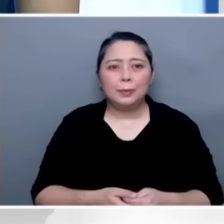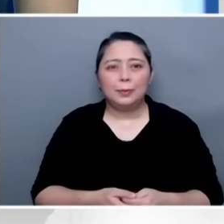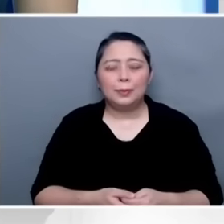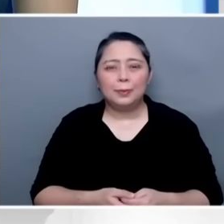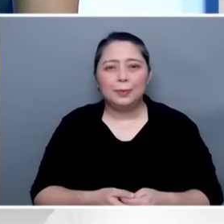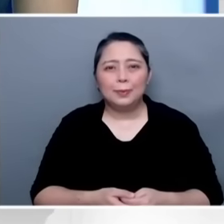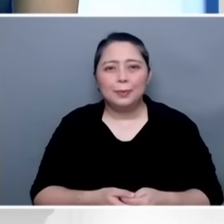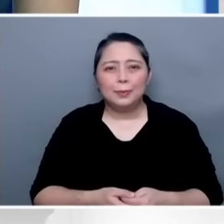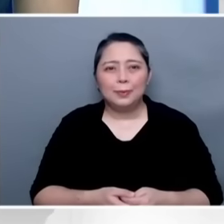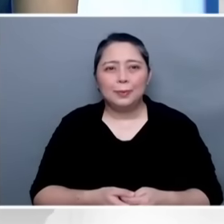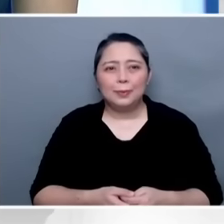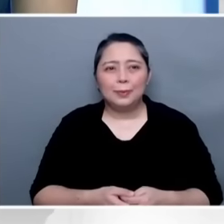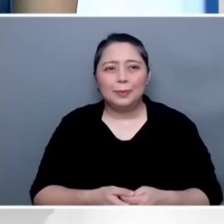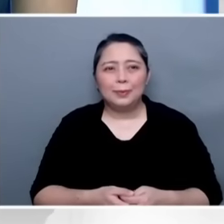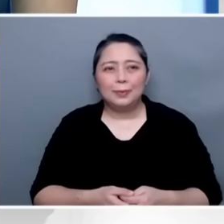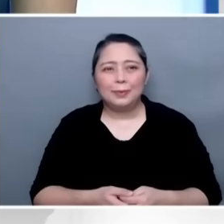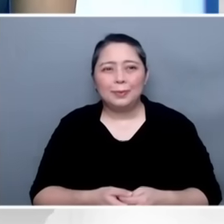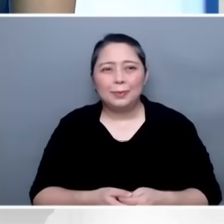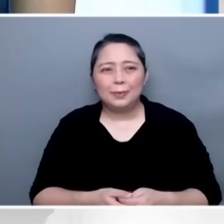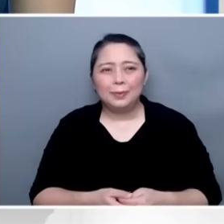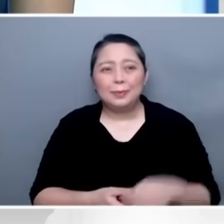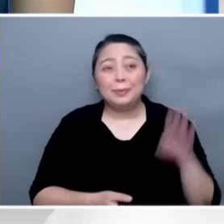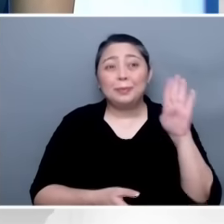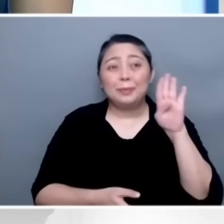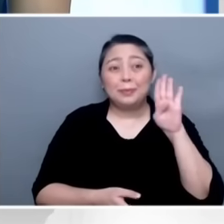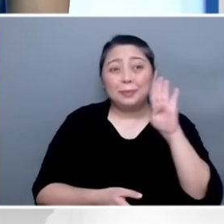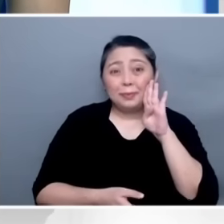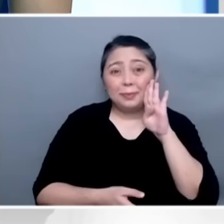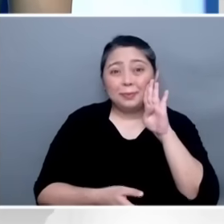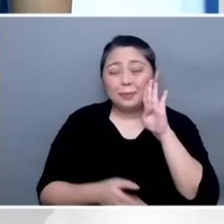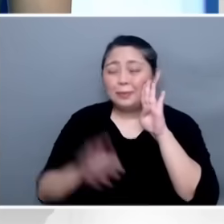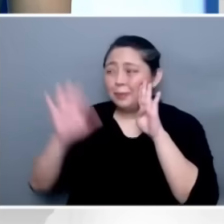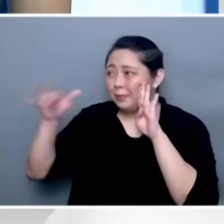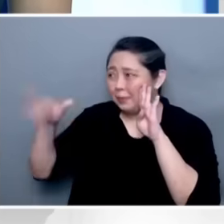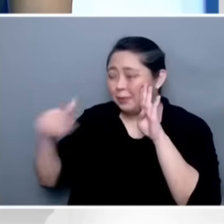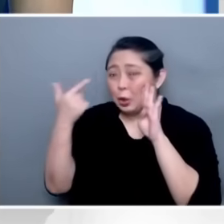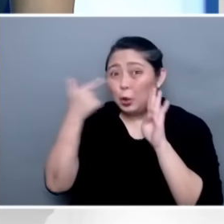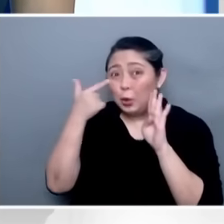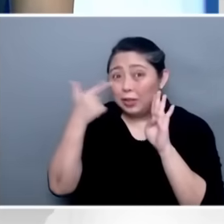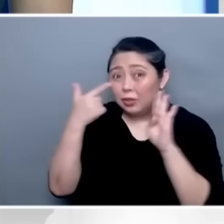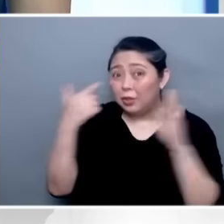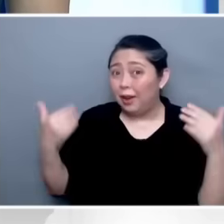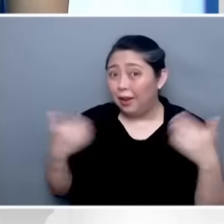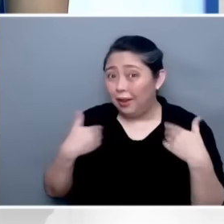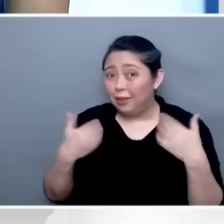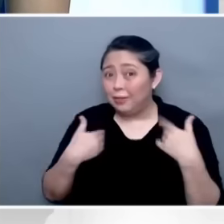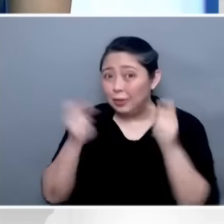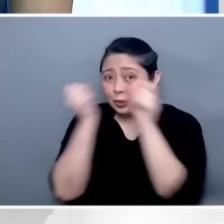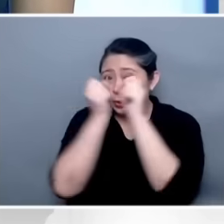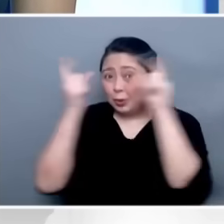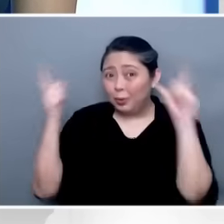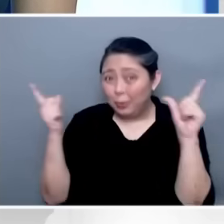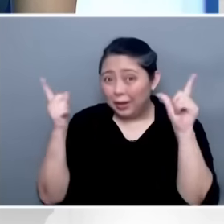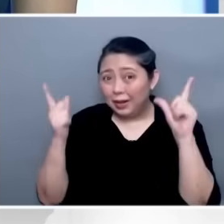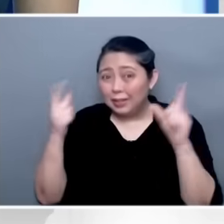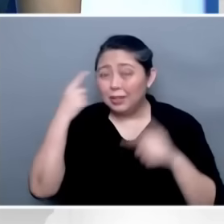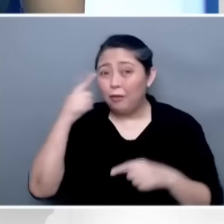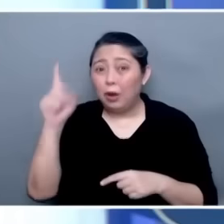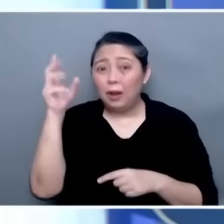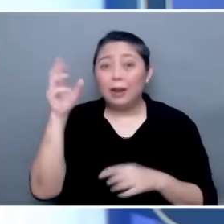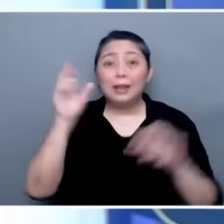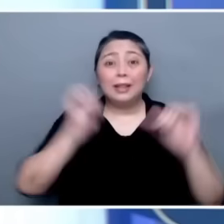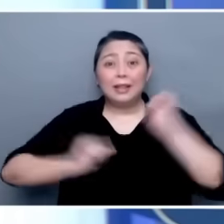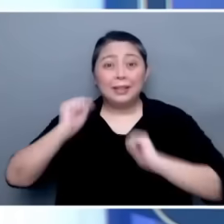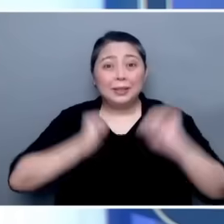Gretch, may pasabog daw sina McCoy de Leon at Elise Hoson? Tama ka dyan, Ate B. Surpresa ang inanunsyo ni McCoy at Elise kagabi